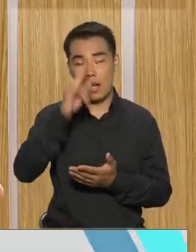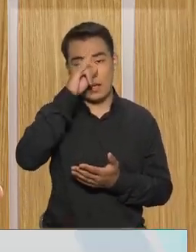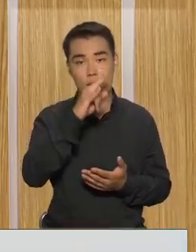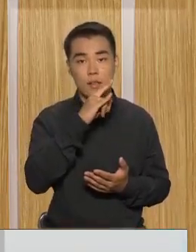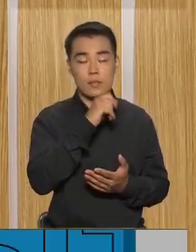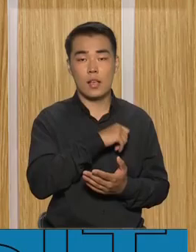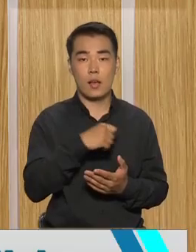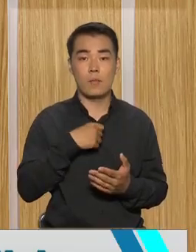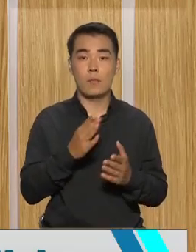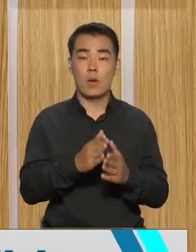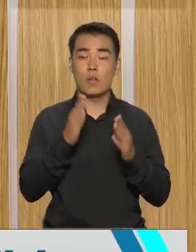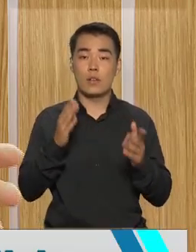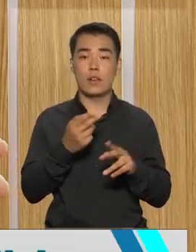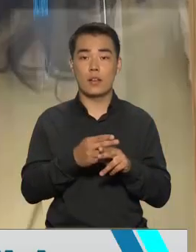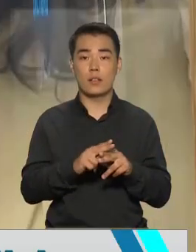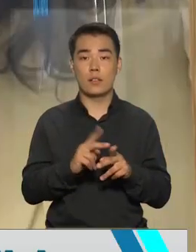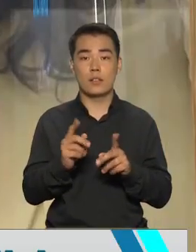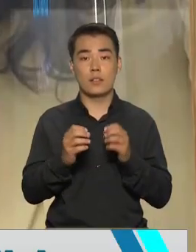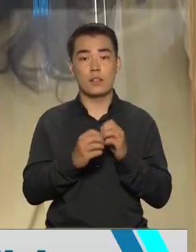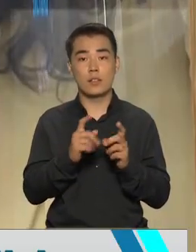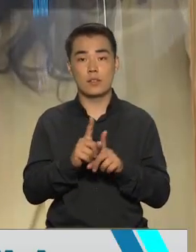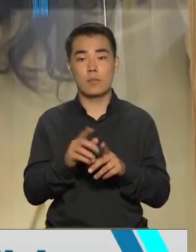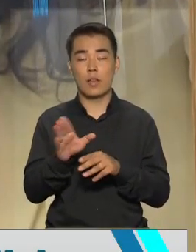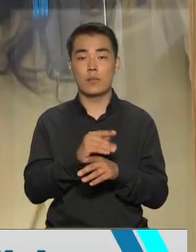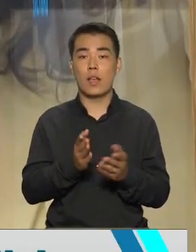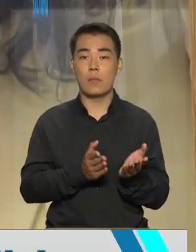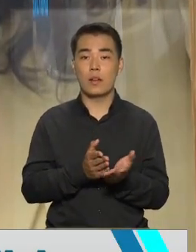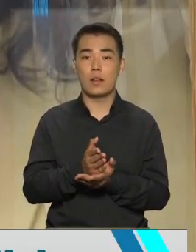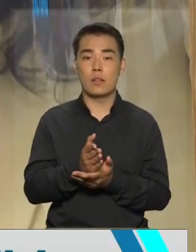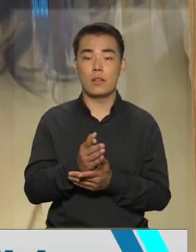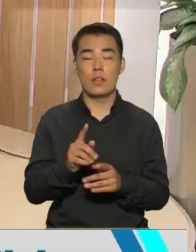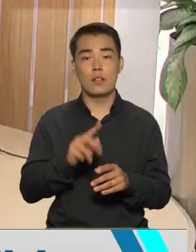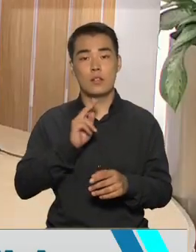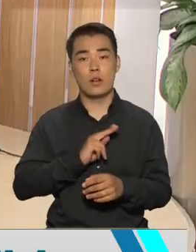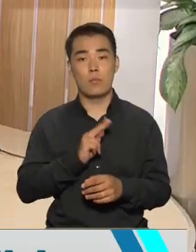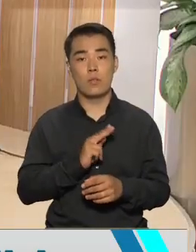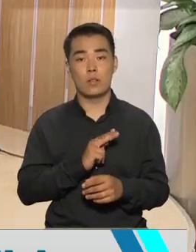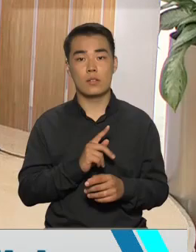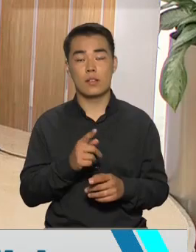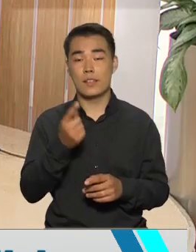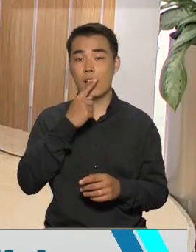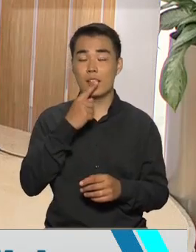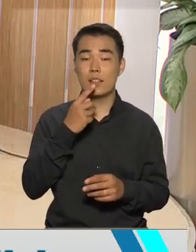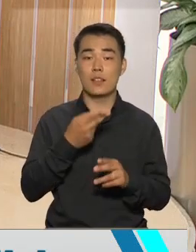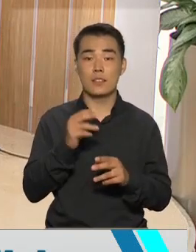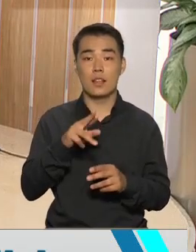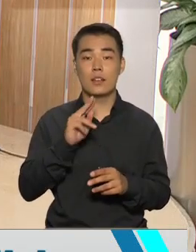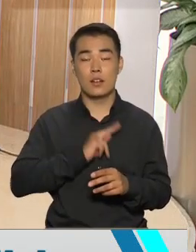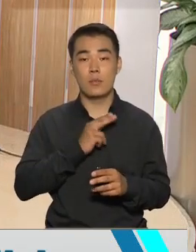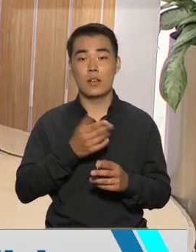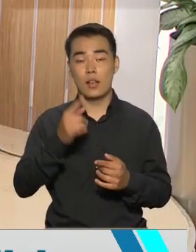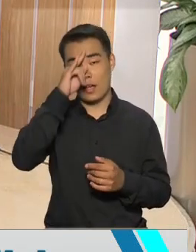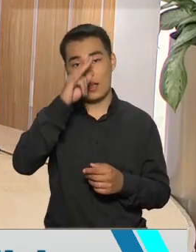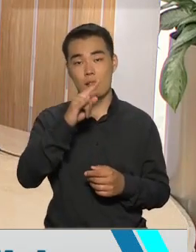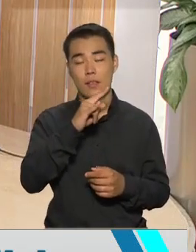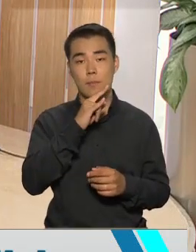Казакстандын бүгүнкү күндөгү мындай күзгүсү десе белгилеп кетсек болот да. Себеби ушул аркылуу мына